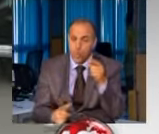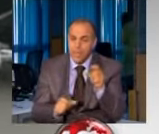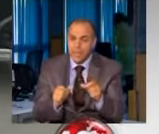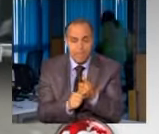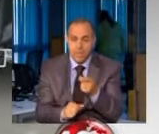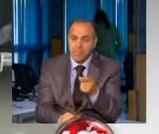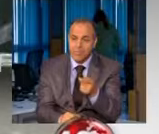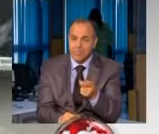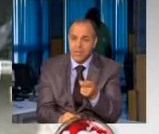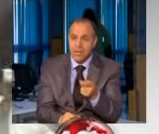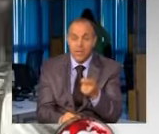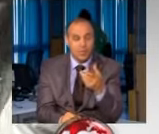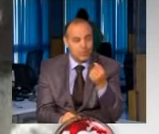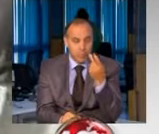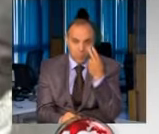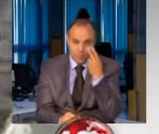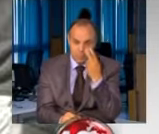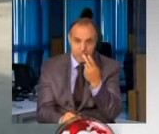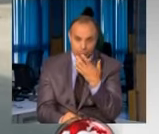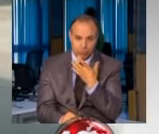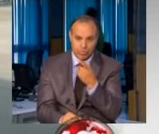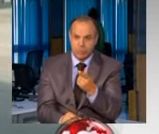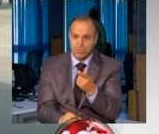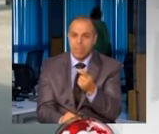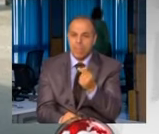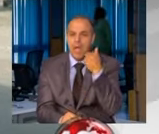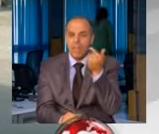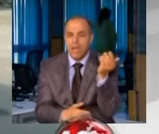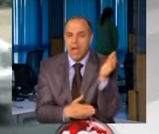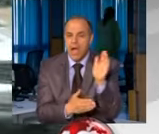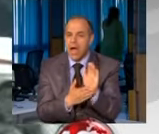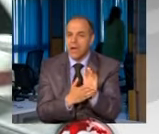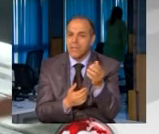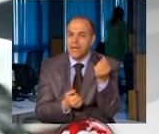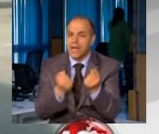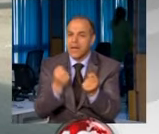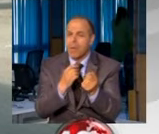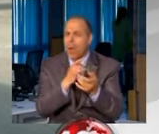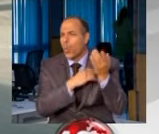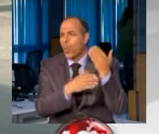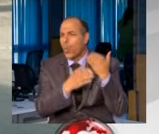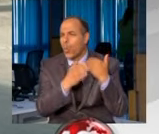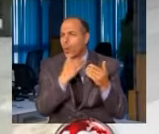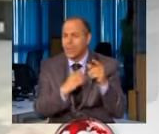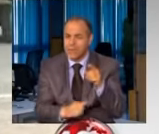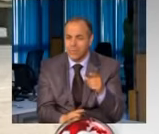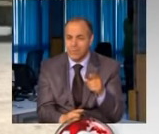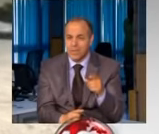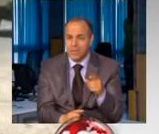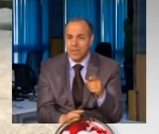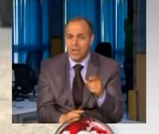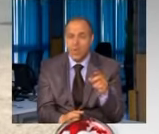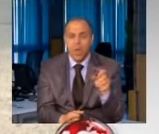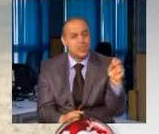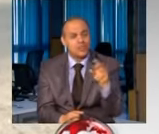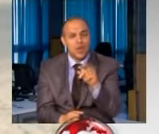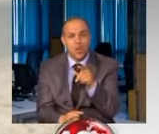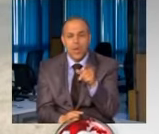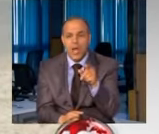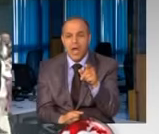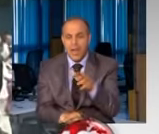المتابعين وتشد أنظار الزائرين بعرض للسيارات التاريخية القديمة وجولة